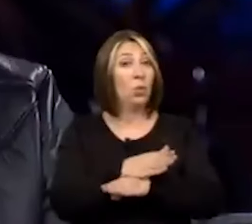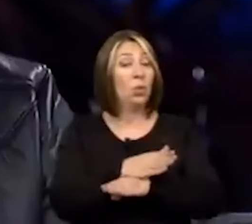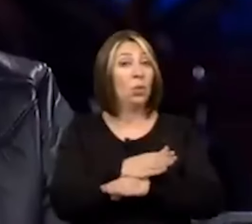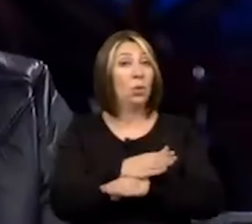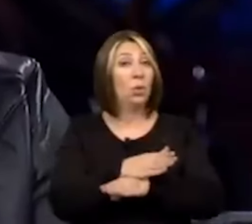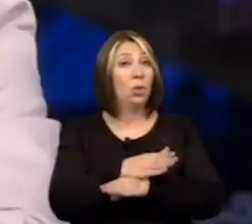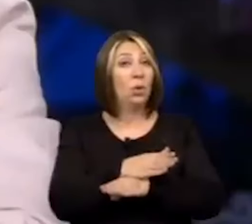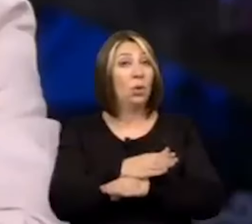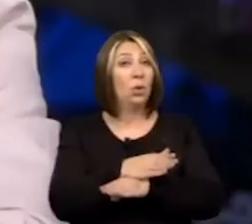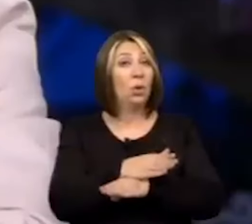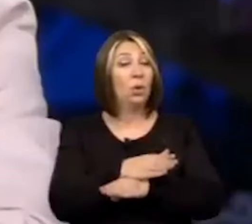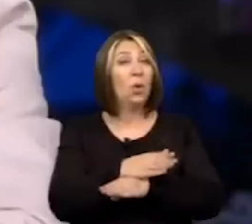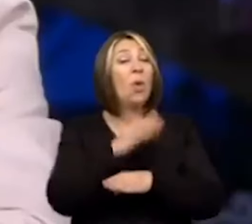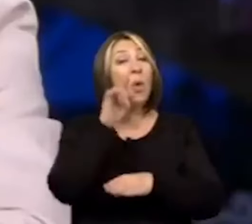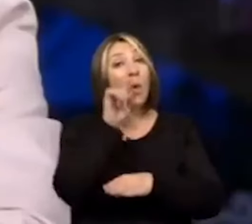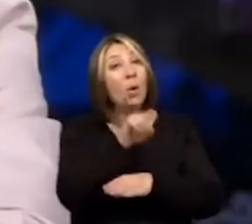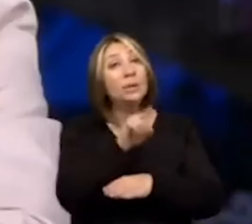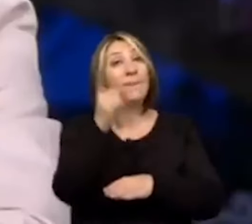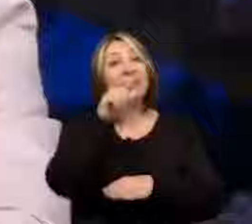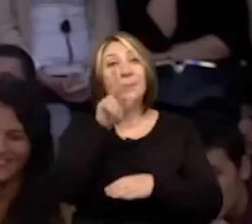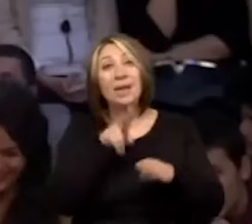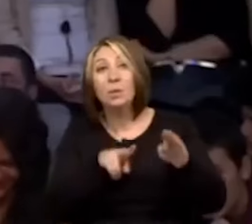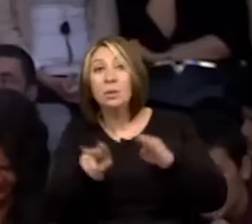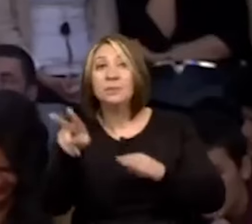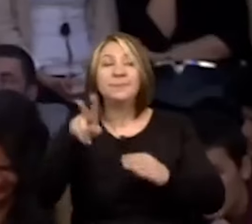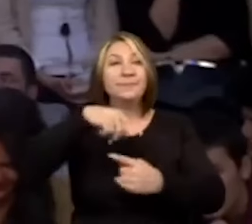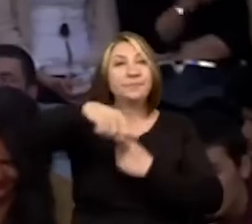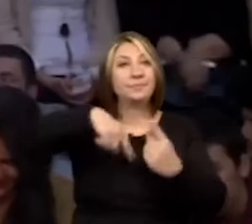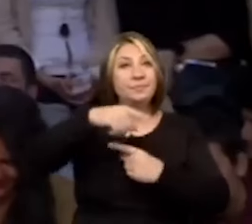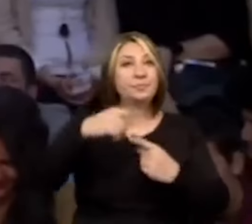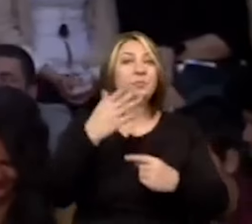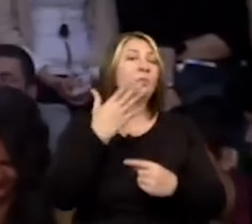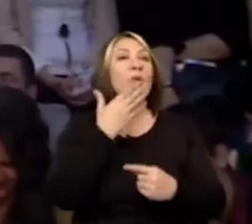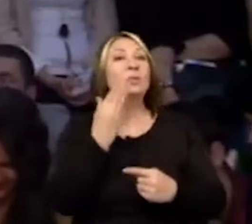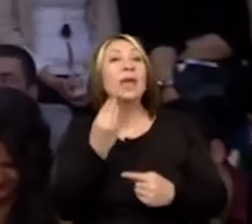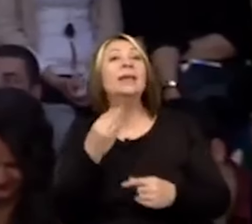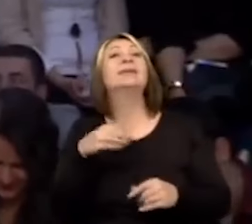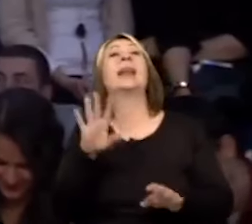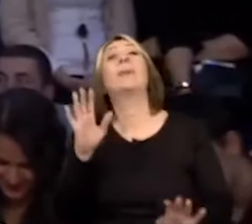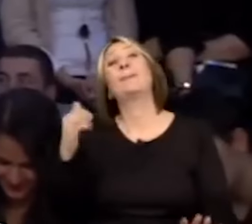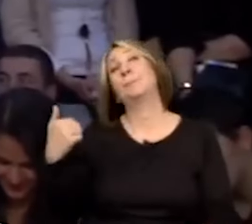da, oradan başka bir apolitik arayışa, yani güzel çıkmamış mıyım,